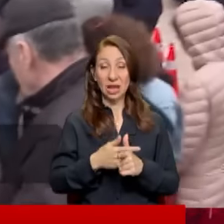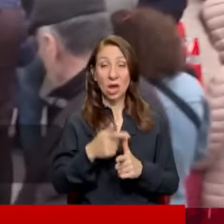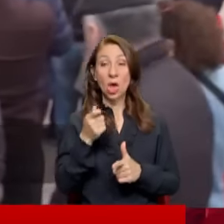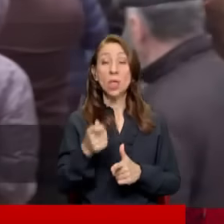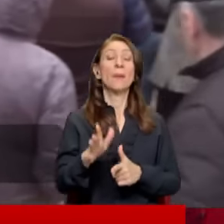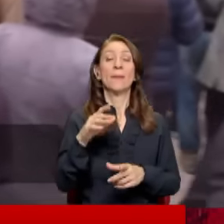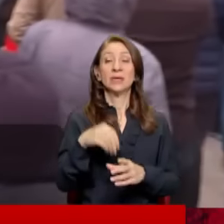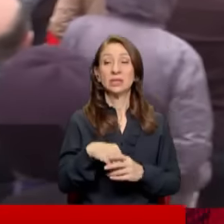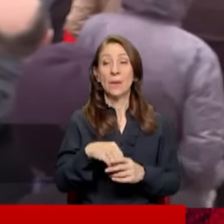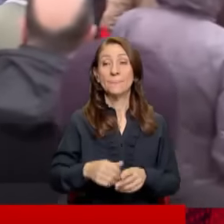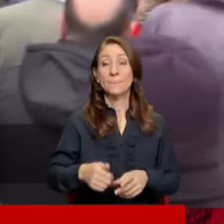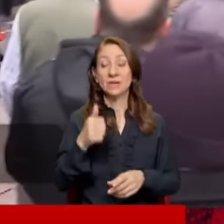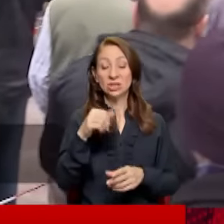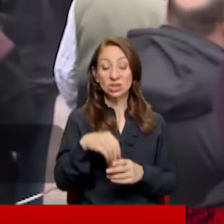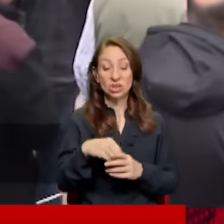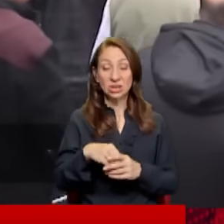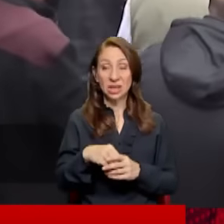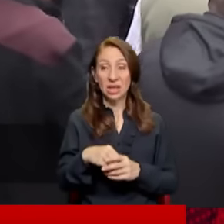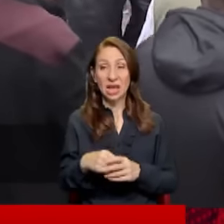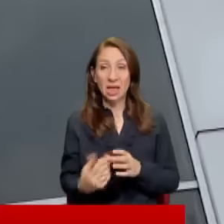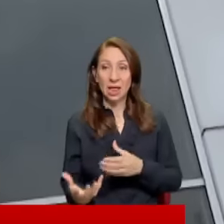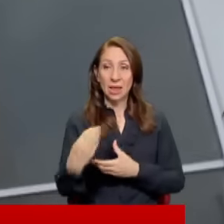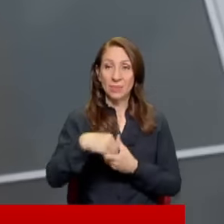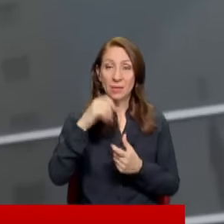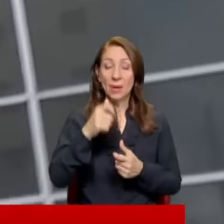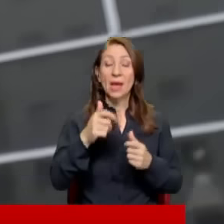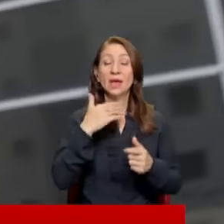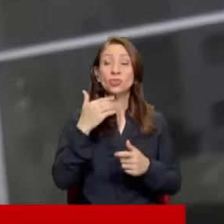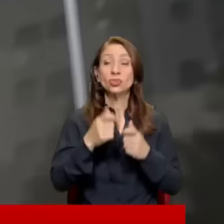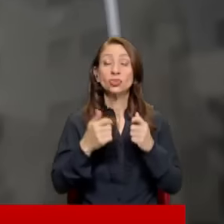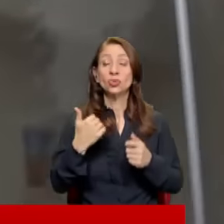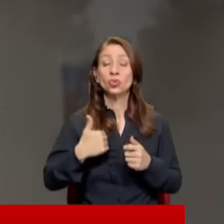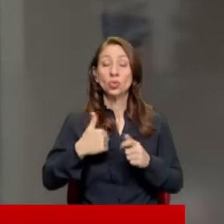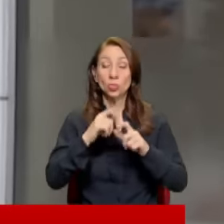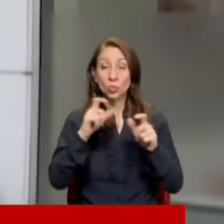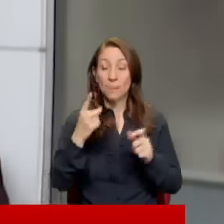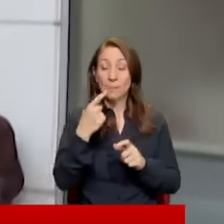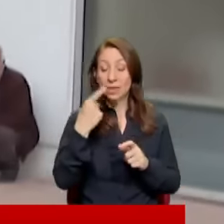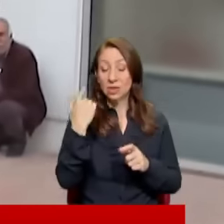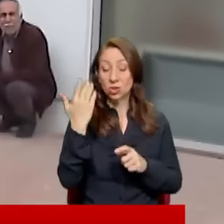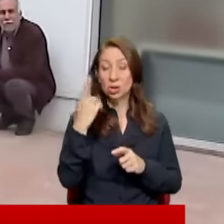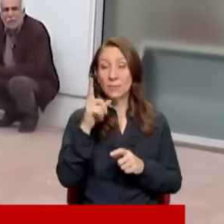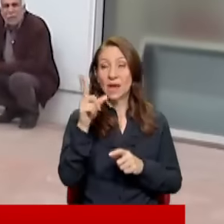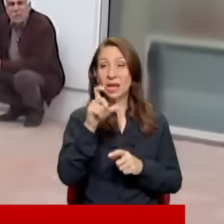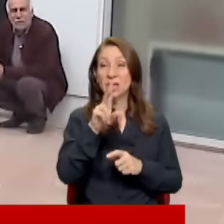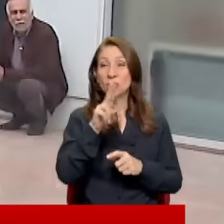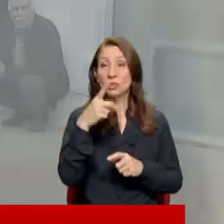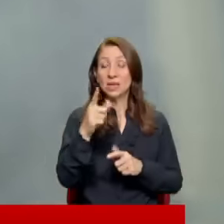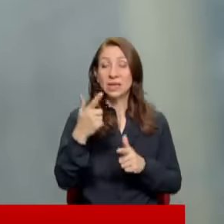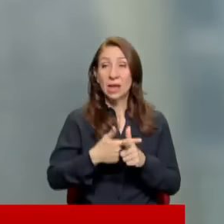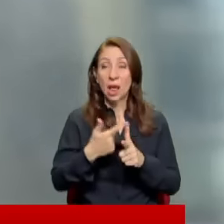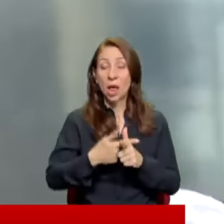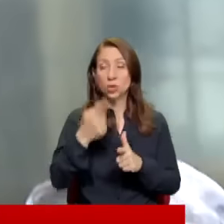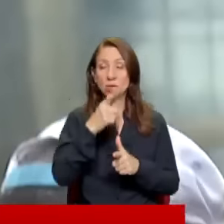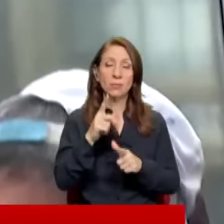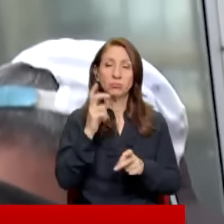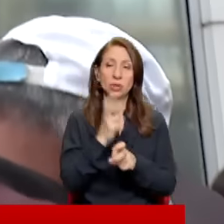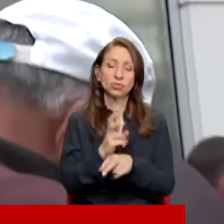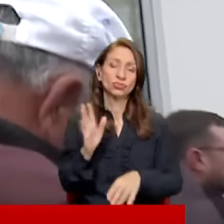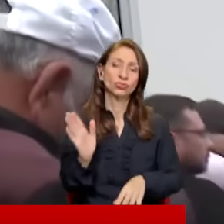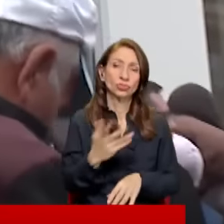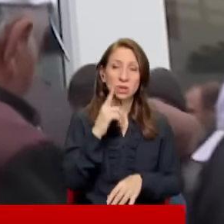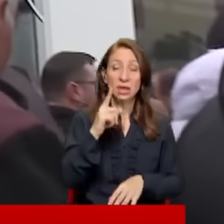ödememek için Bakanlığın içerisine almışlar Et ve Süt Kurumu Genel müdür bir yıl önce aylık 700.000 L kirası nedeniyle boşaltmıştır